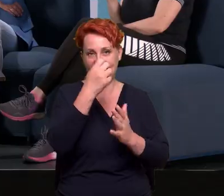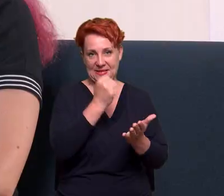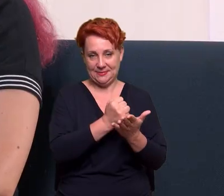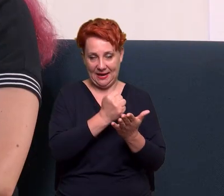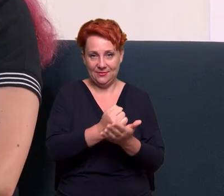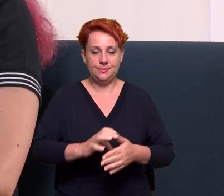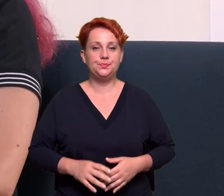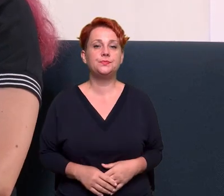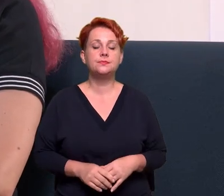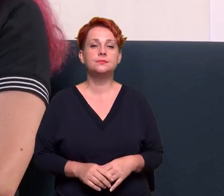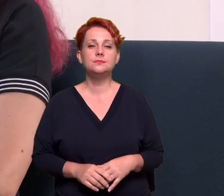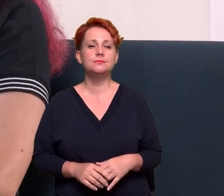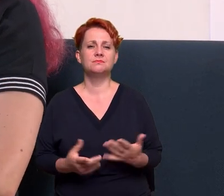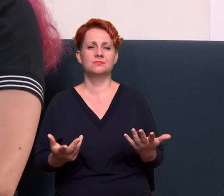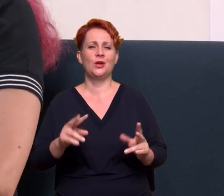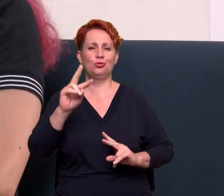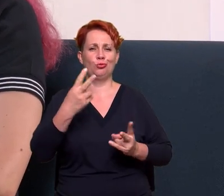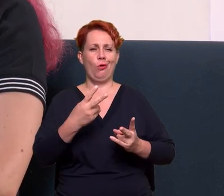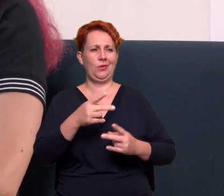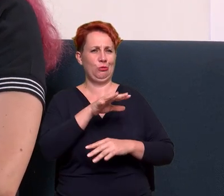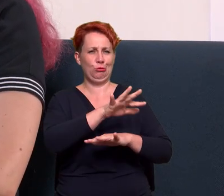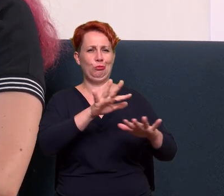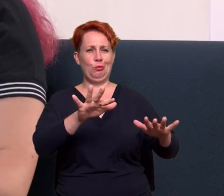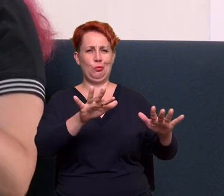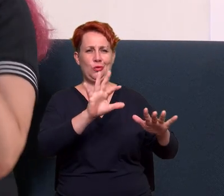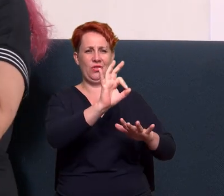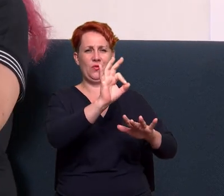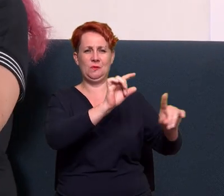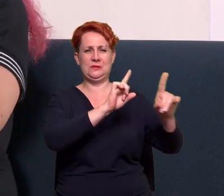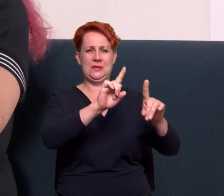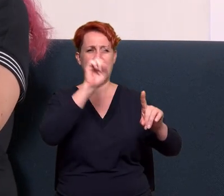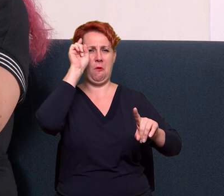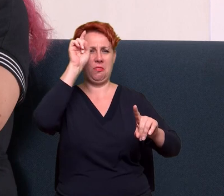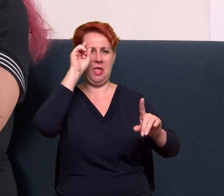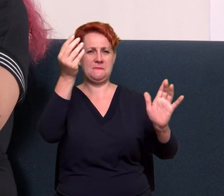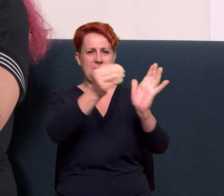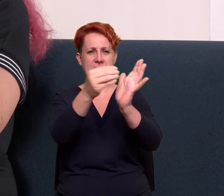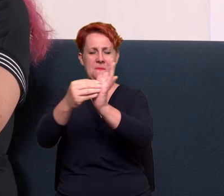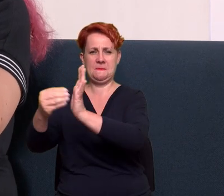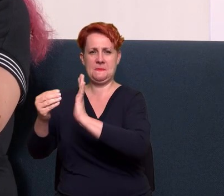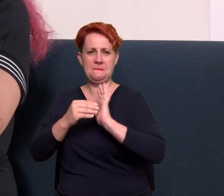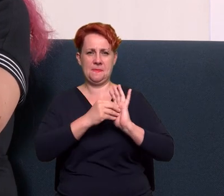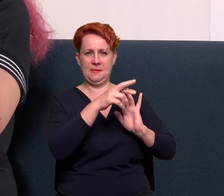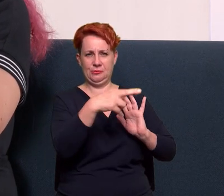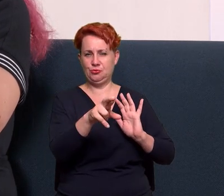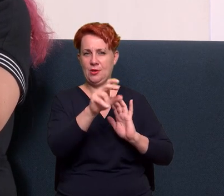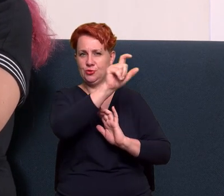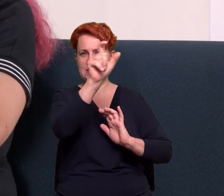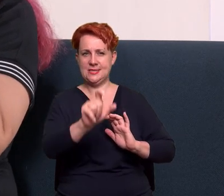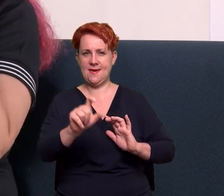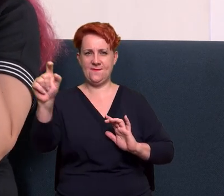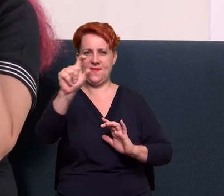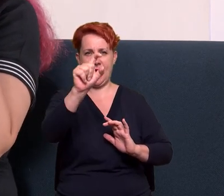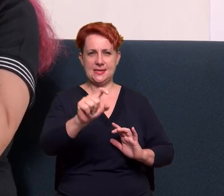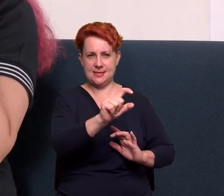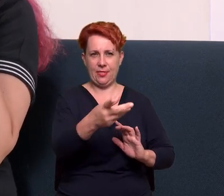ogóle, skąd ten nadmiar swastyk na tych przedmiotach. To znaczy, warto sobie też uświadomić, jakby jak